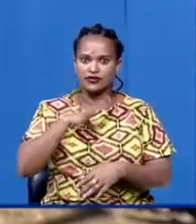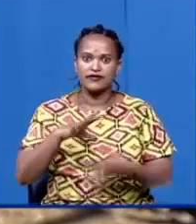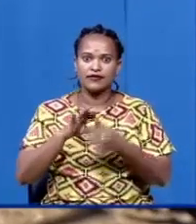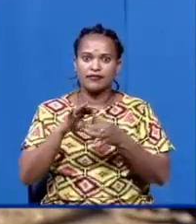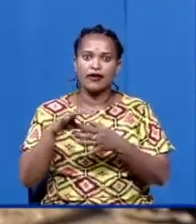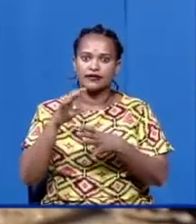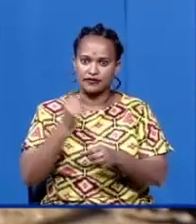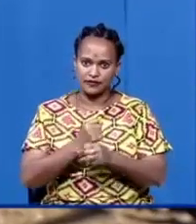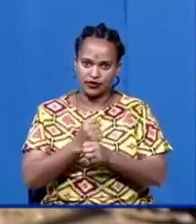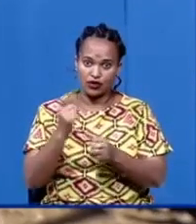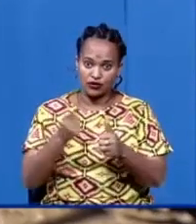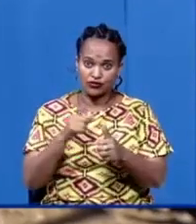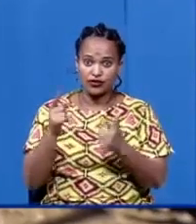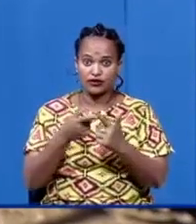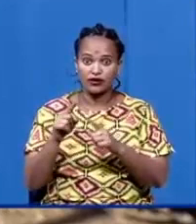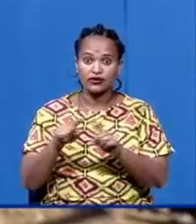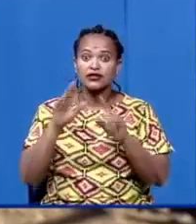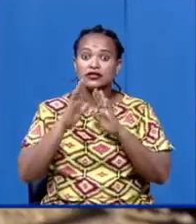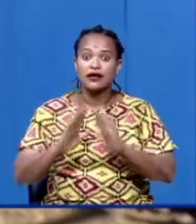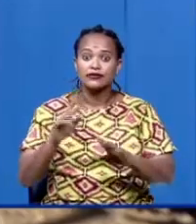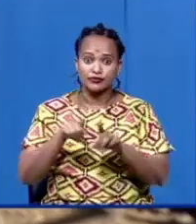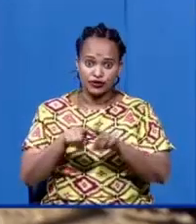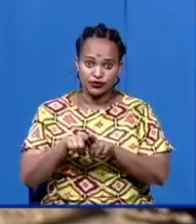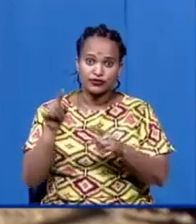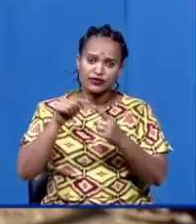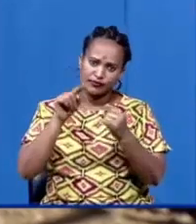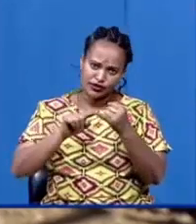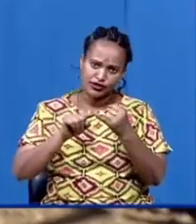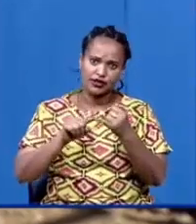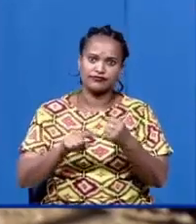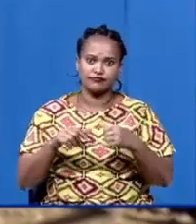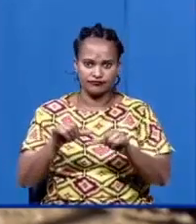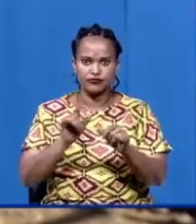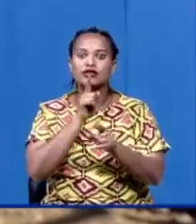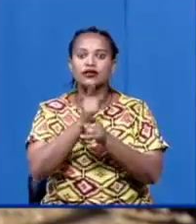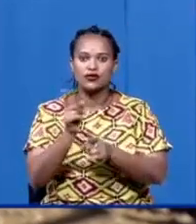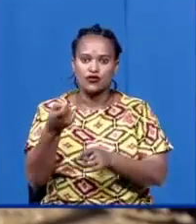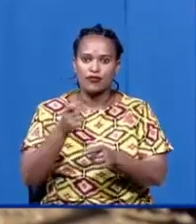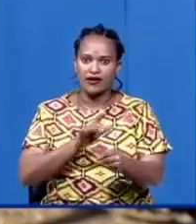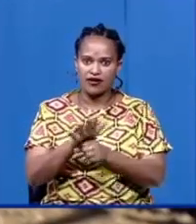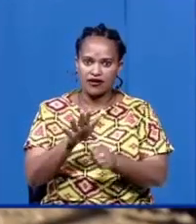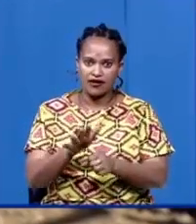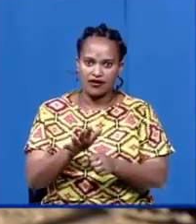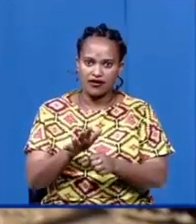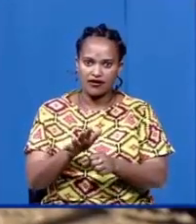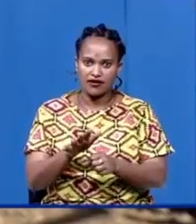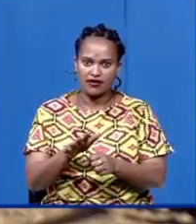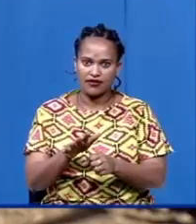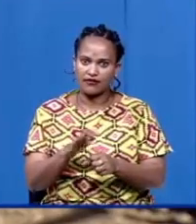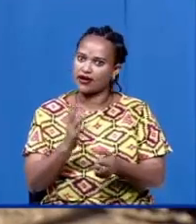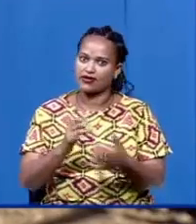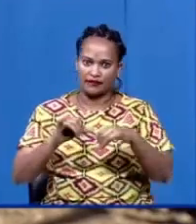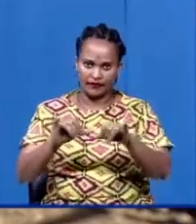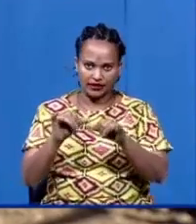ስራ የሚሰራው ነው አንዱ እሱ ነው ሁለተኛው ግን የሰላም ስምምነቱ እስከ መጨረሻ ድረስ ሪል ሆኖ በቃ ሾርት ምን ነው ከትድ